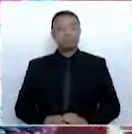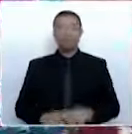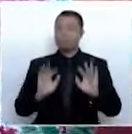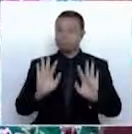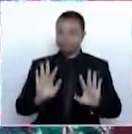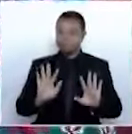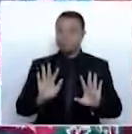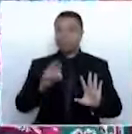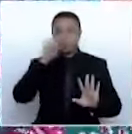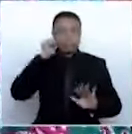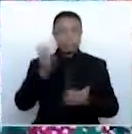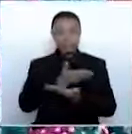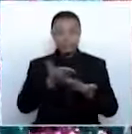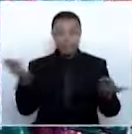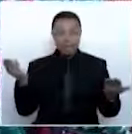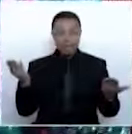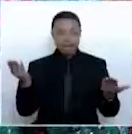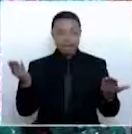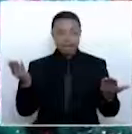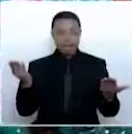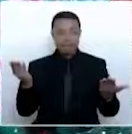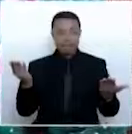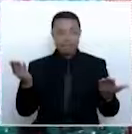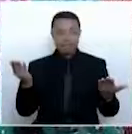Baik, hadirin dan pemirsa,